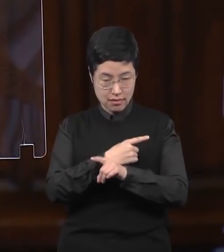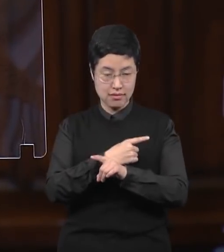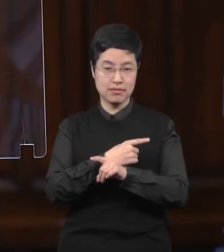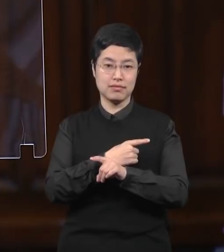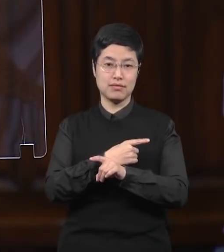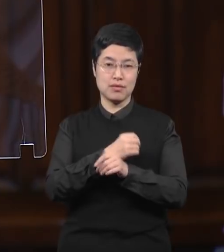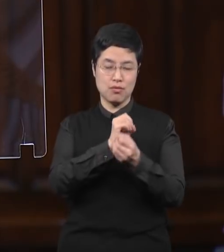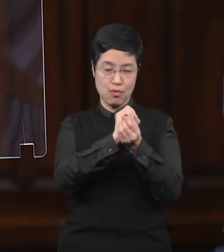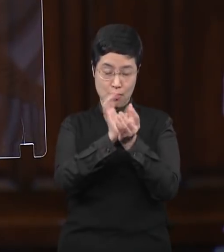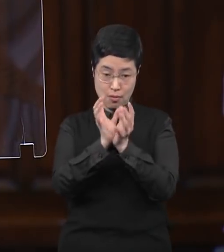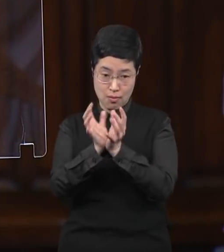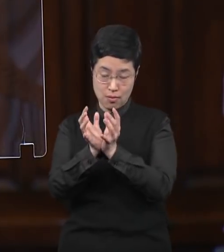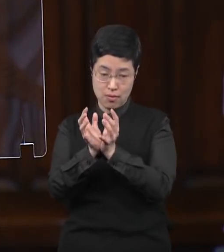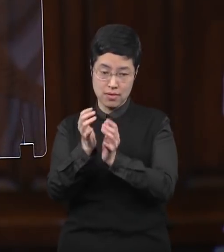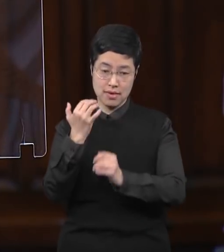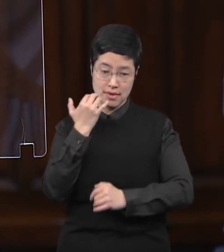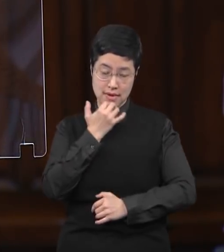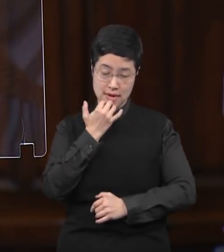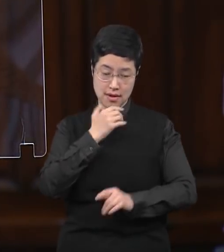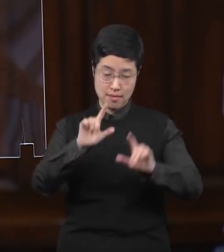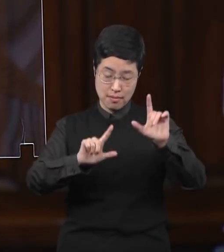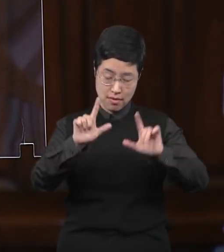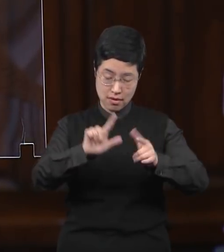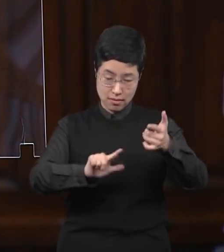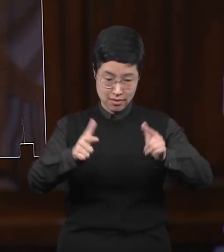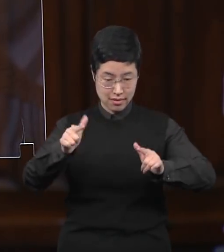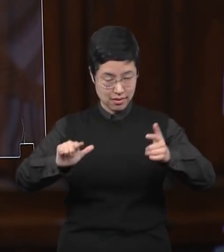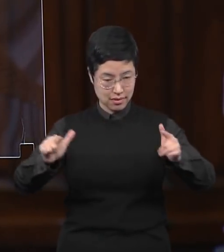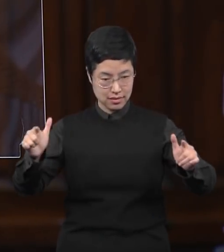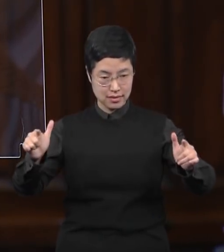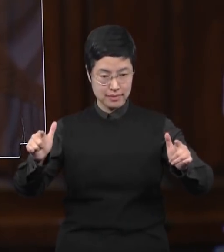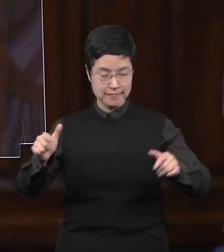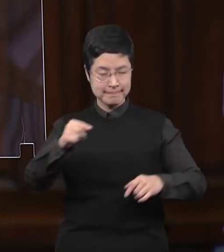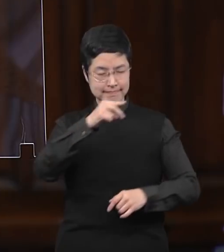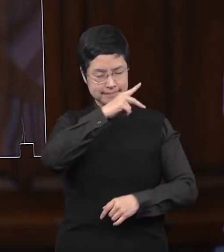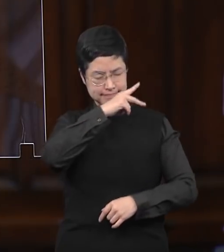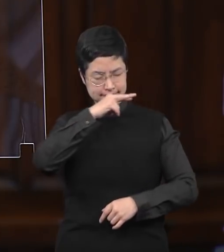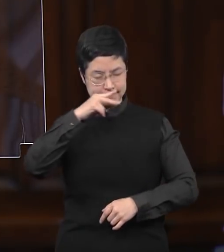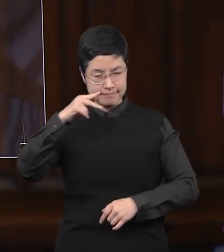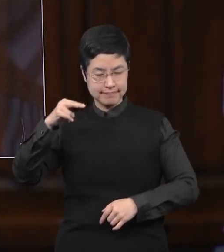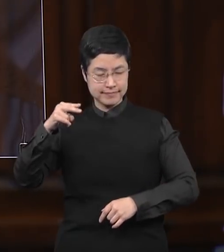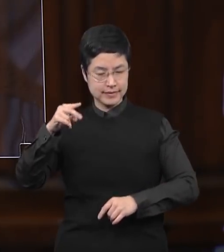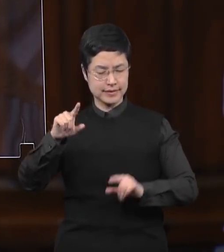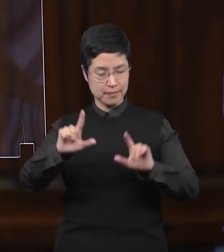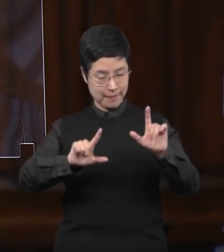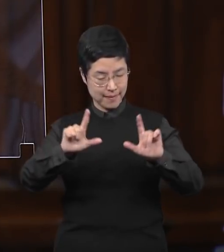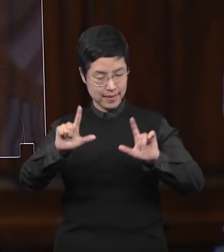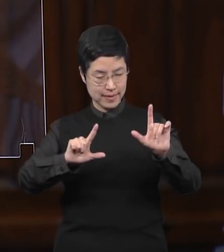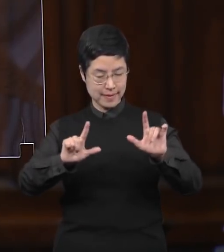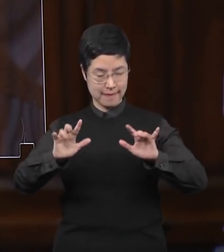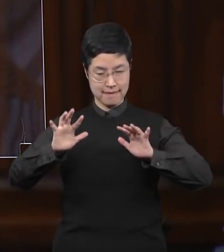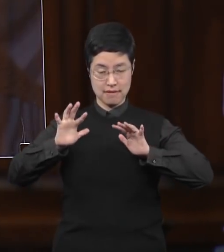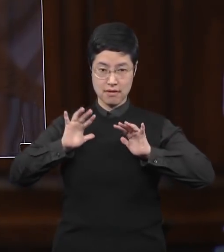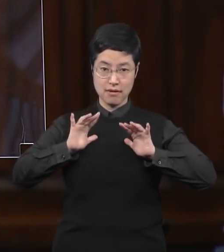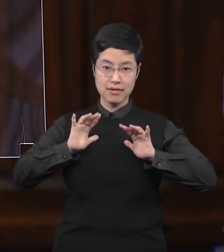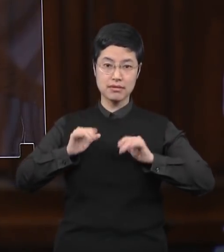형형색색의 봄꽃들이 그윽한 향기와 함께 그 자태를